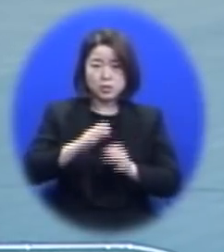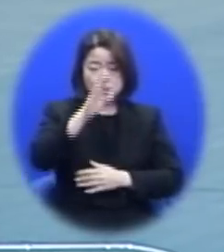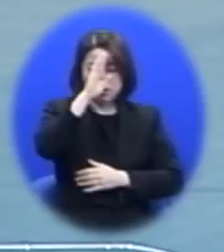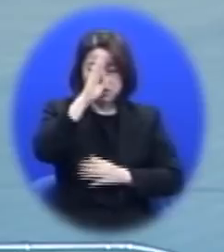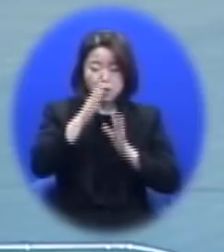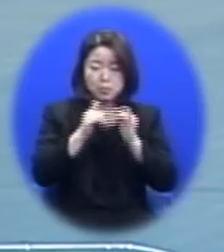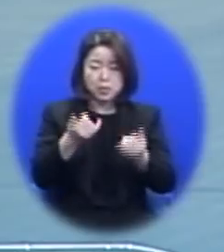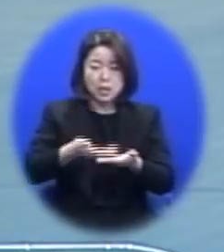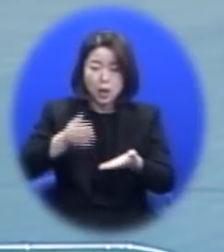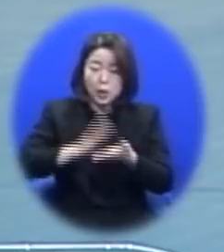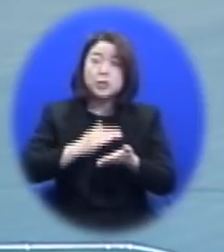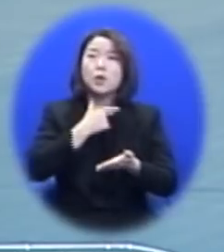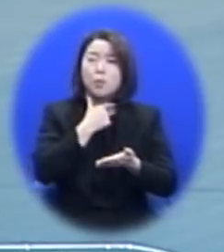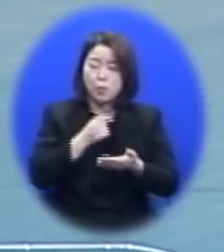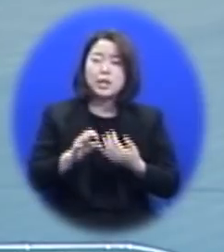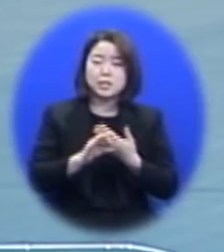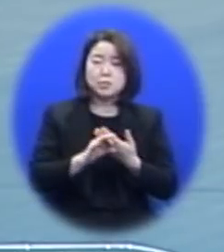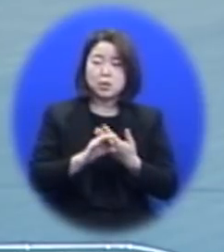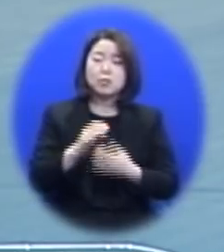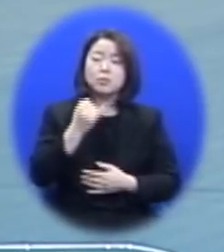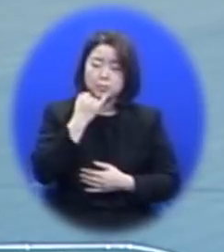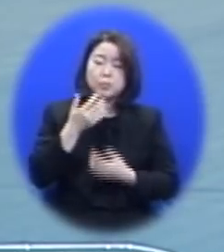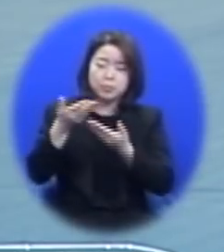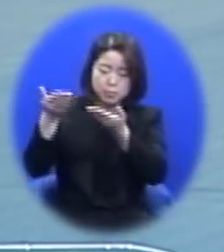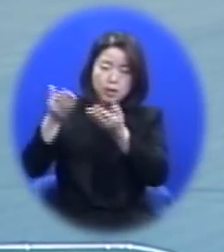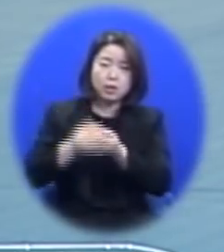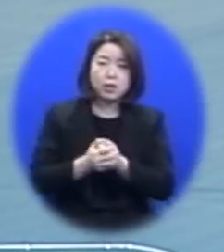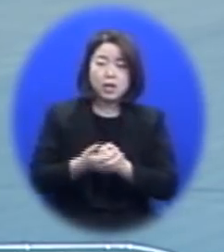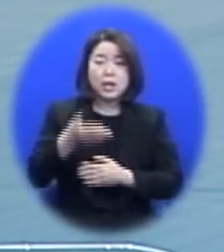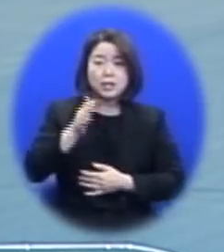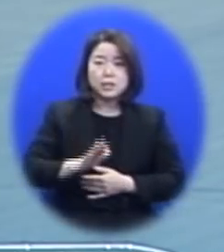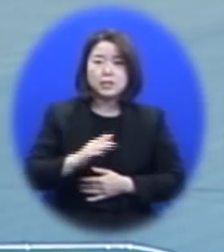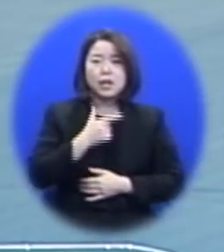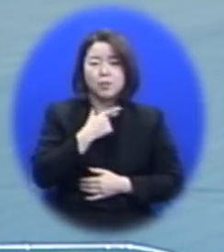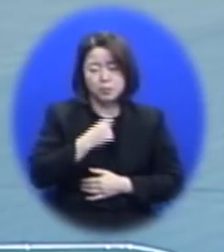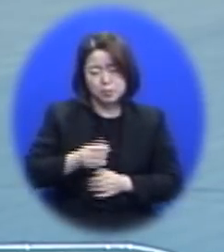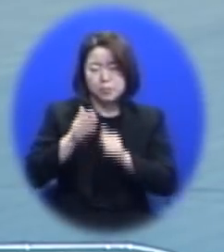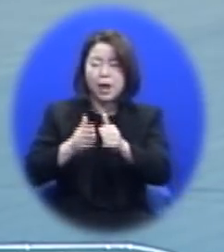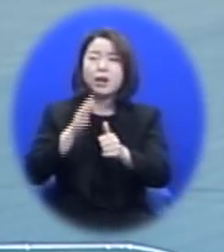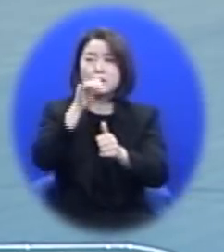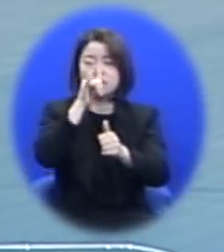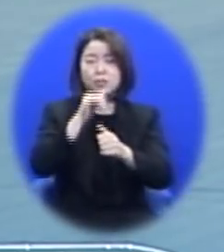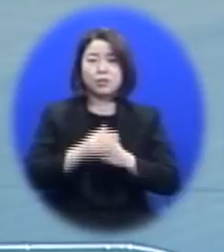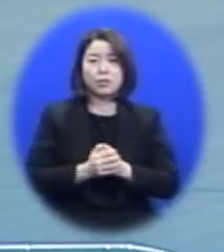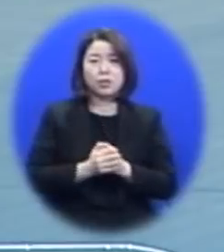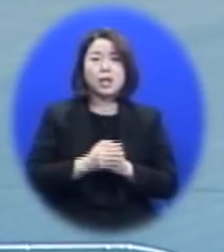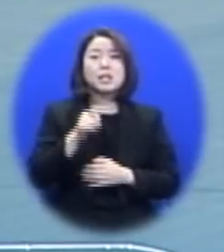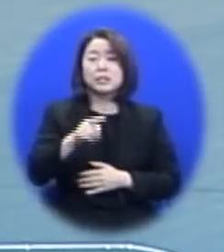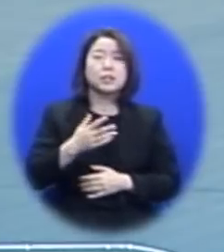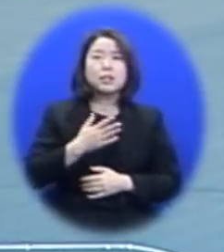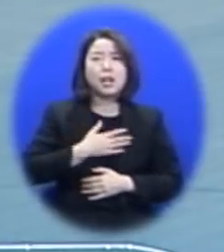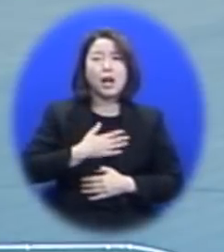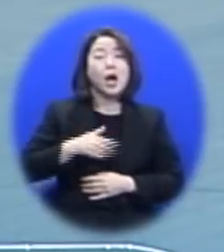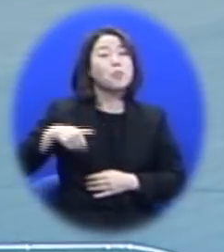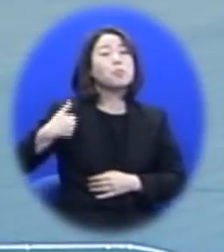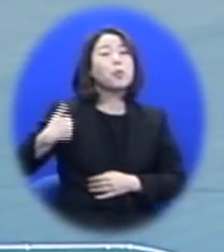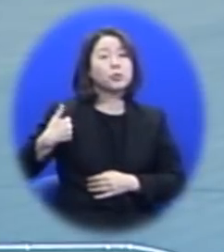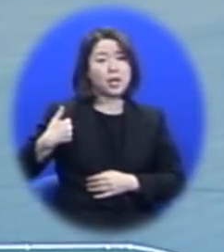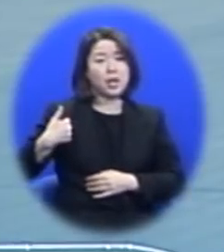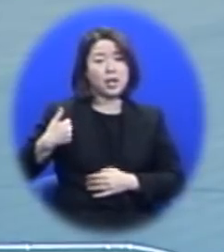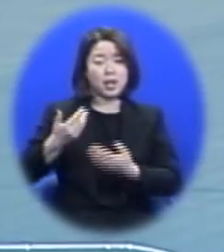고치시기를 원하시면 그렇게 하십시오. 그러나 소원이 있습니다. 그걸 나는 모르게